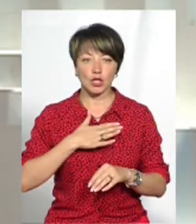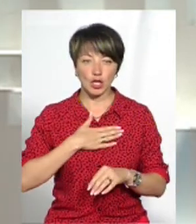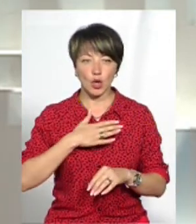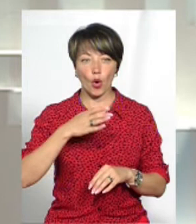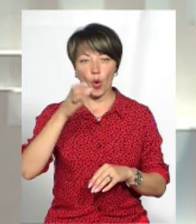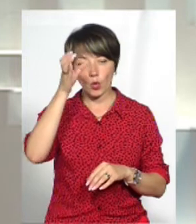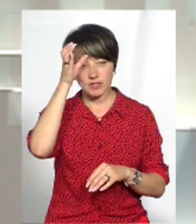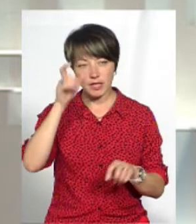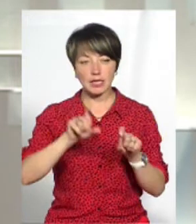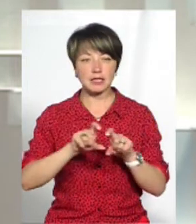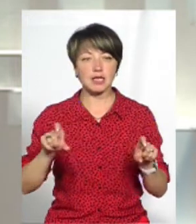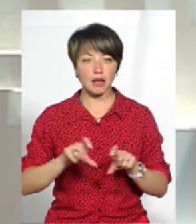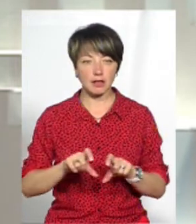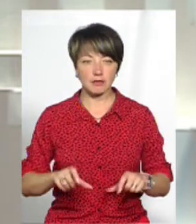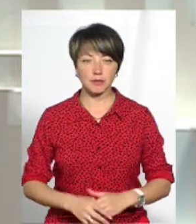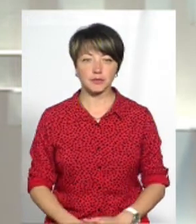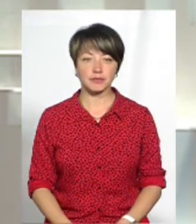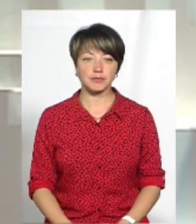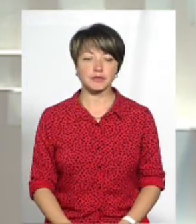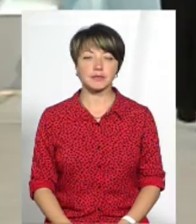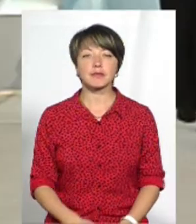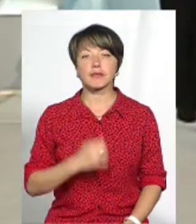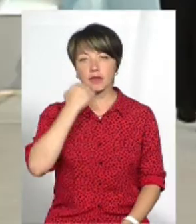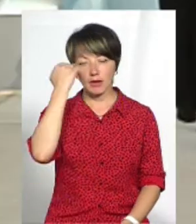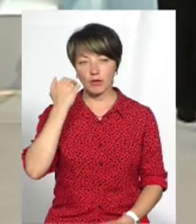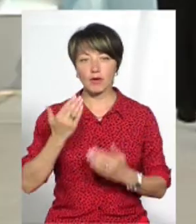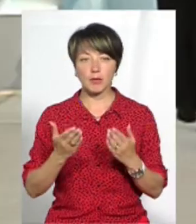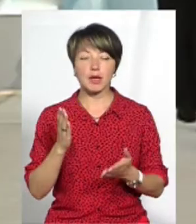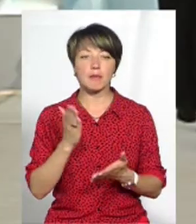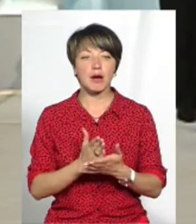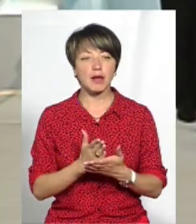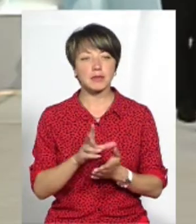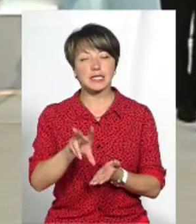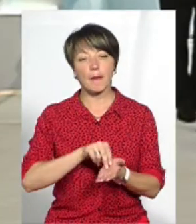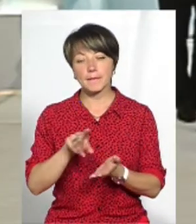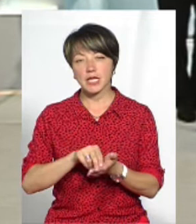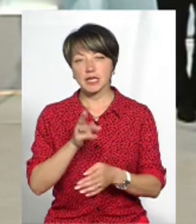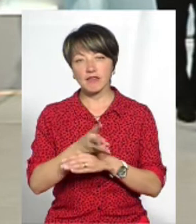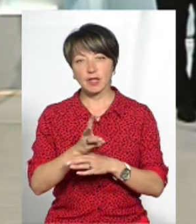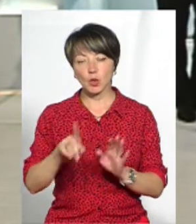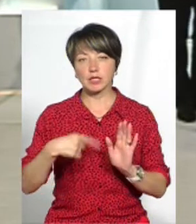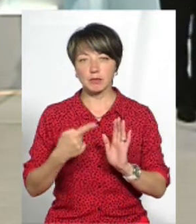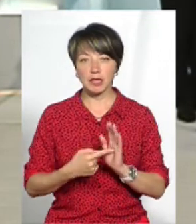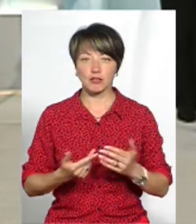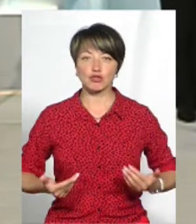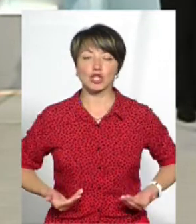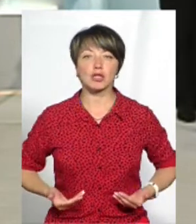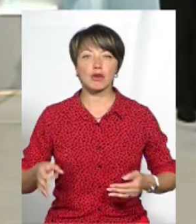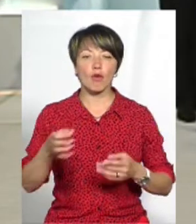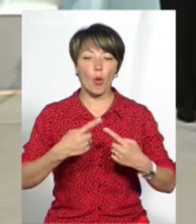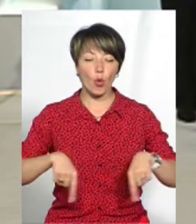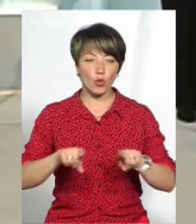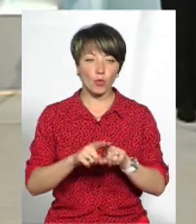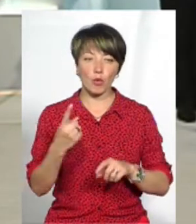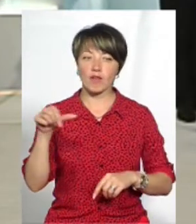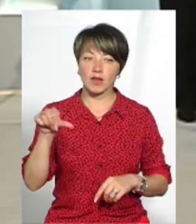наших освітських закладів. Дякую вам. І маємо записані відеозапитання від жителів округу.